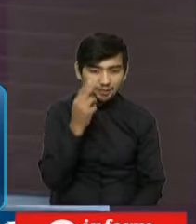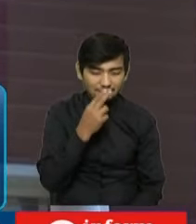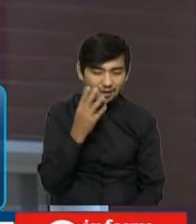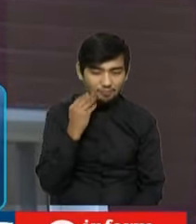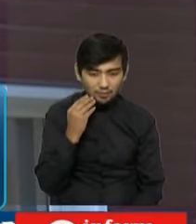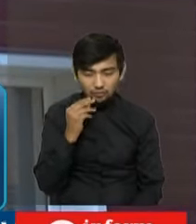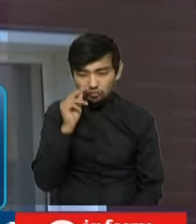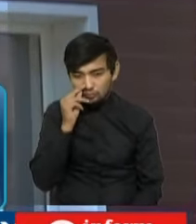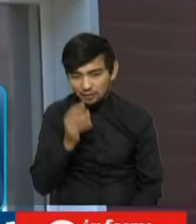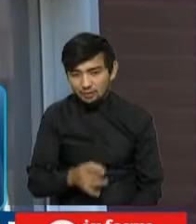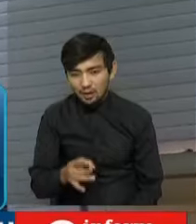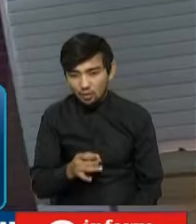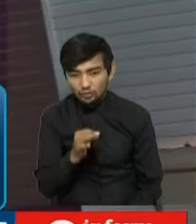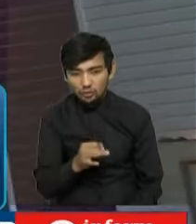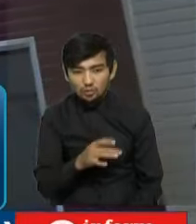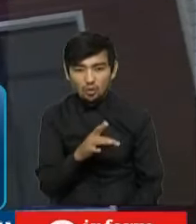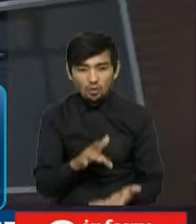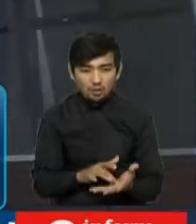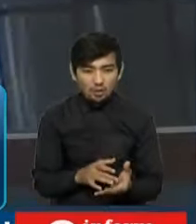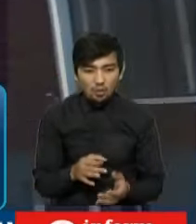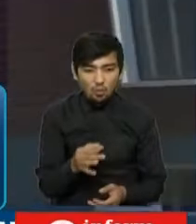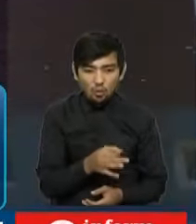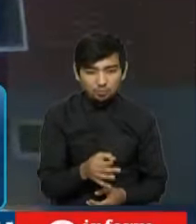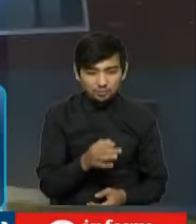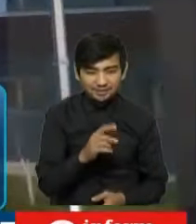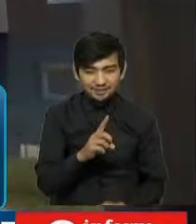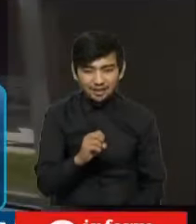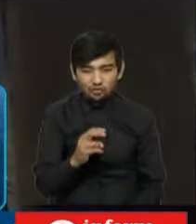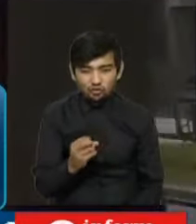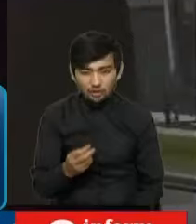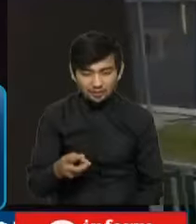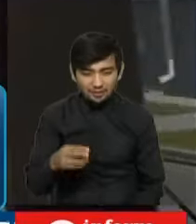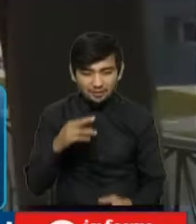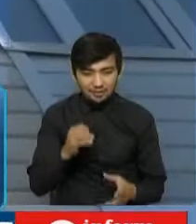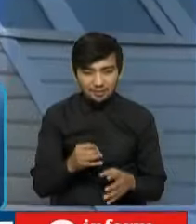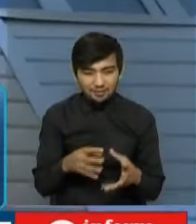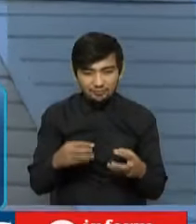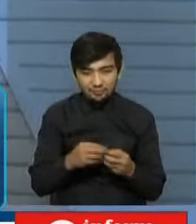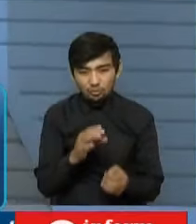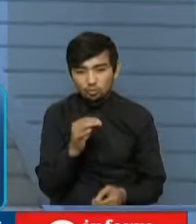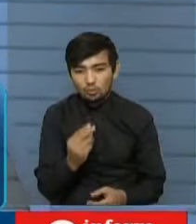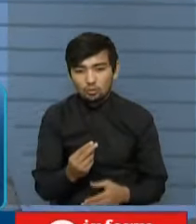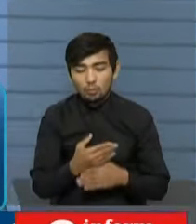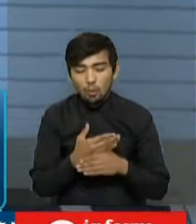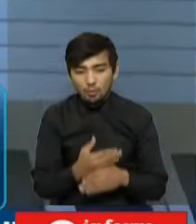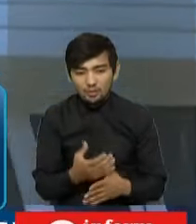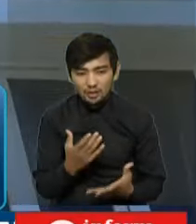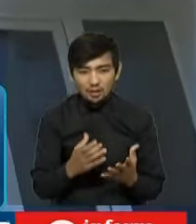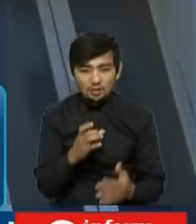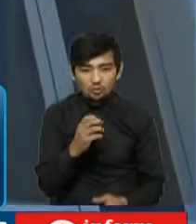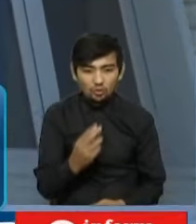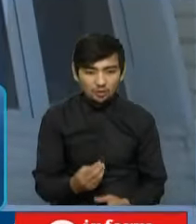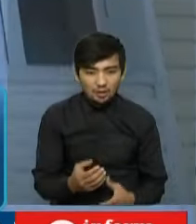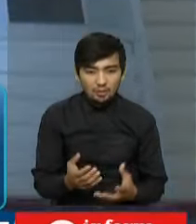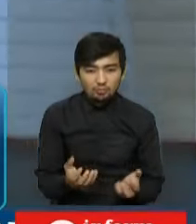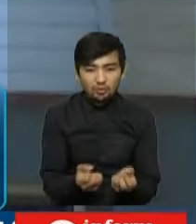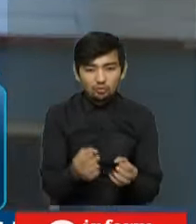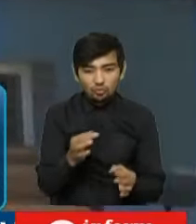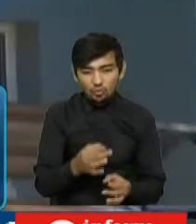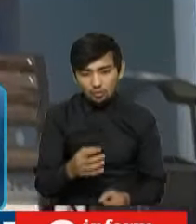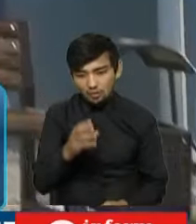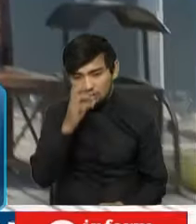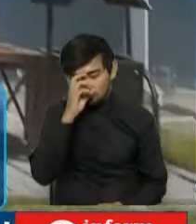Шымкент, районов и городов областного значения предоставляют жилищные сертификаты как социальную помощь или социальную поддержку в виде